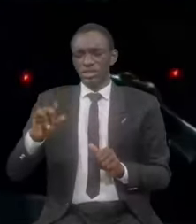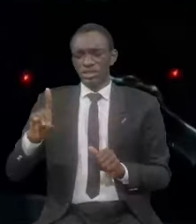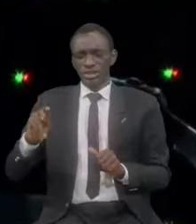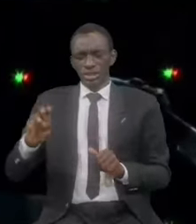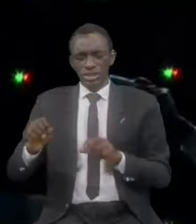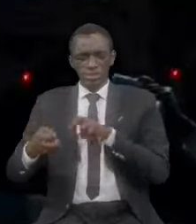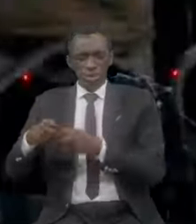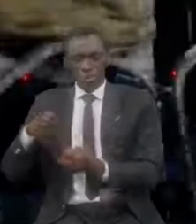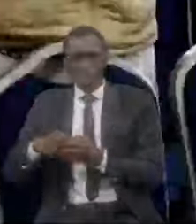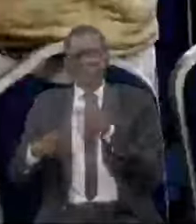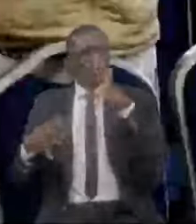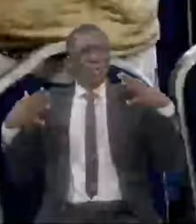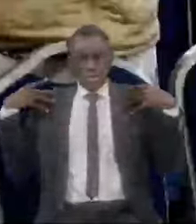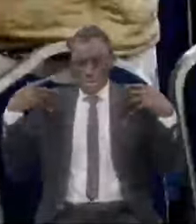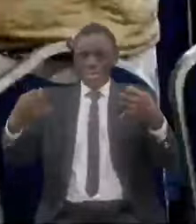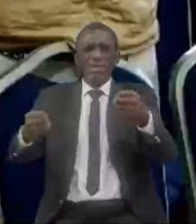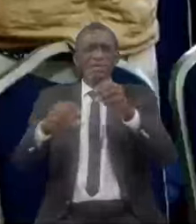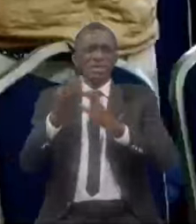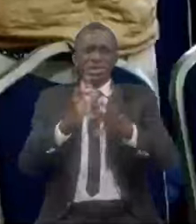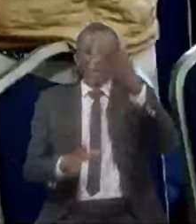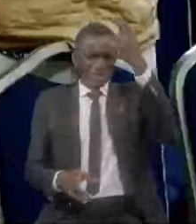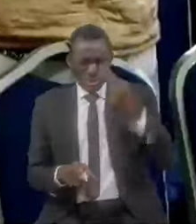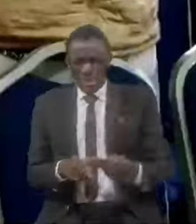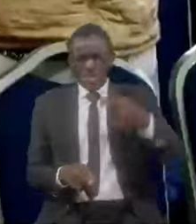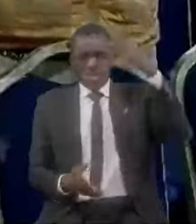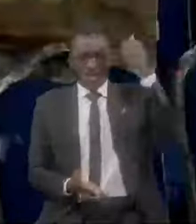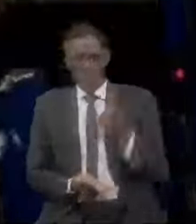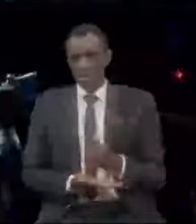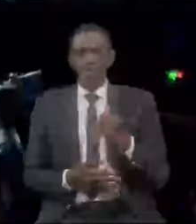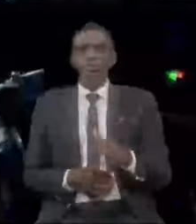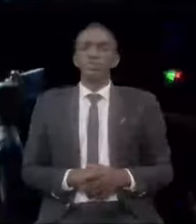soyez en guéri au nom de Jésus-Christ.